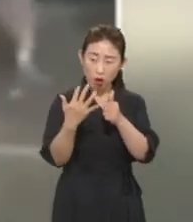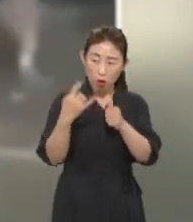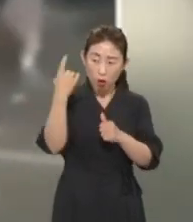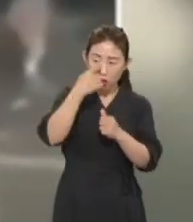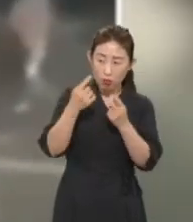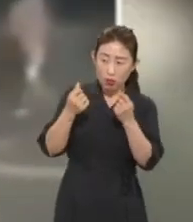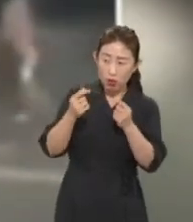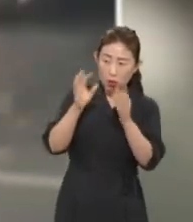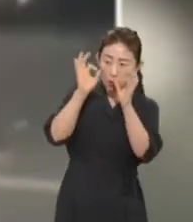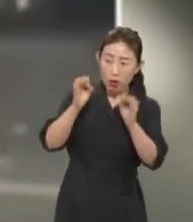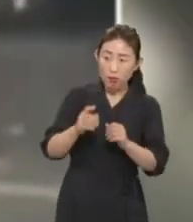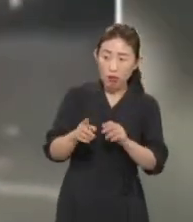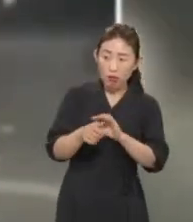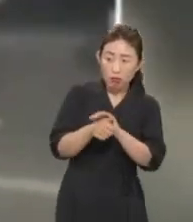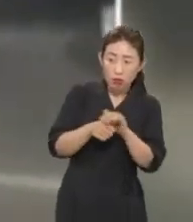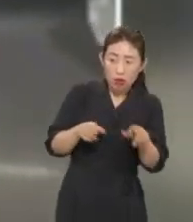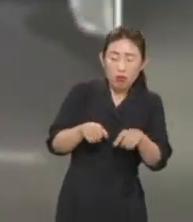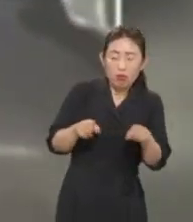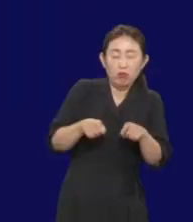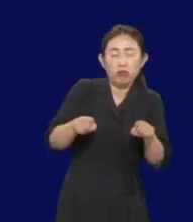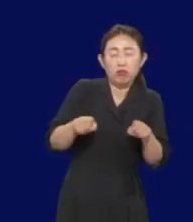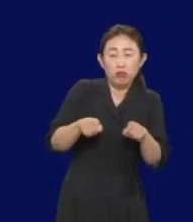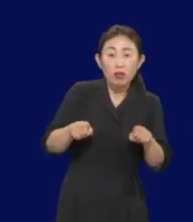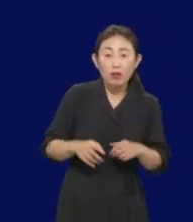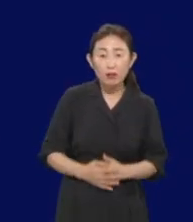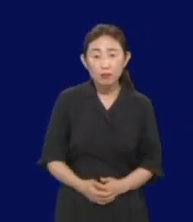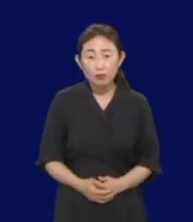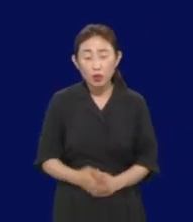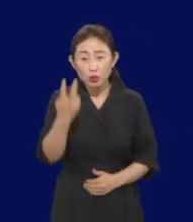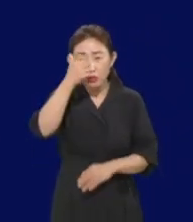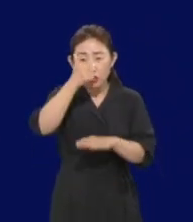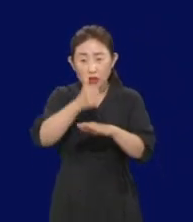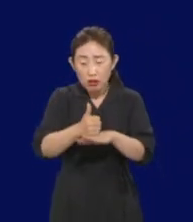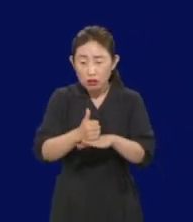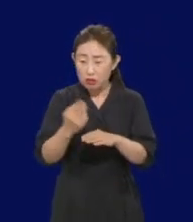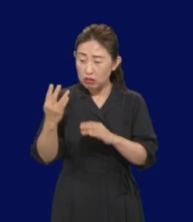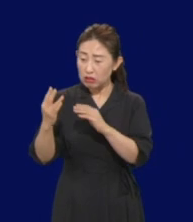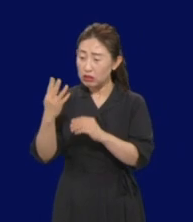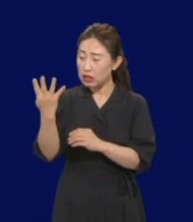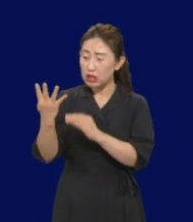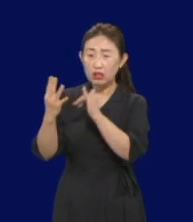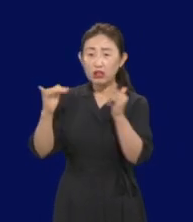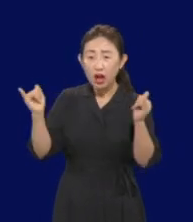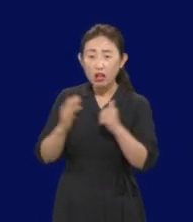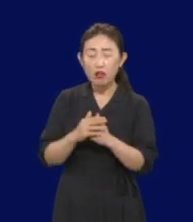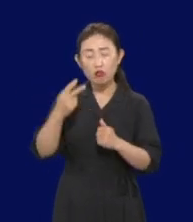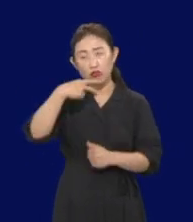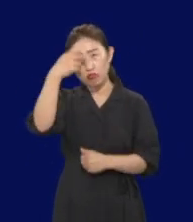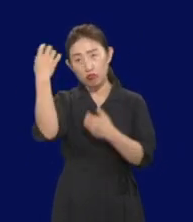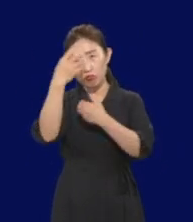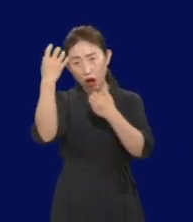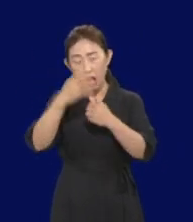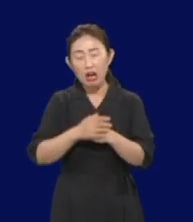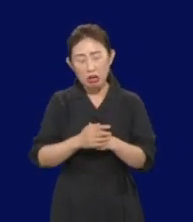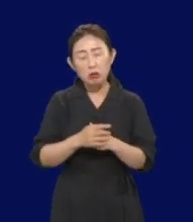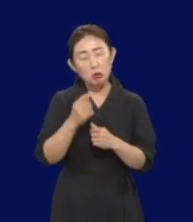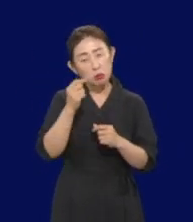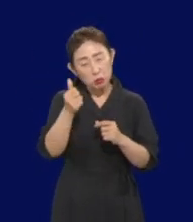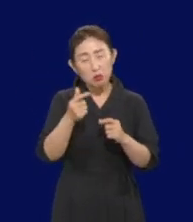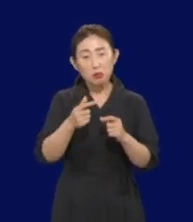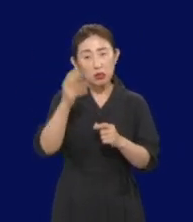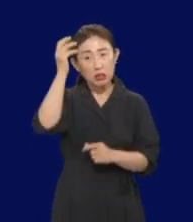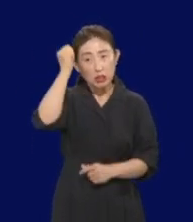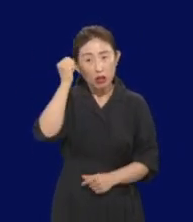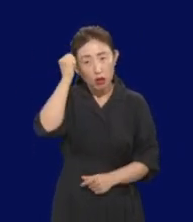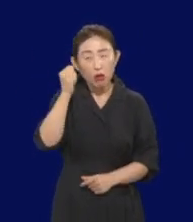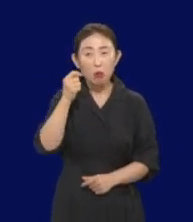두려움을 느낀다고 했습니다 경찰조사 결과 가해남성들은 술에 취해 일부 혐의에 대해선 기억을 못했지만